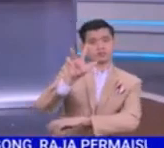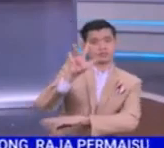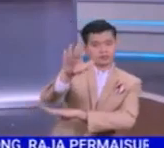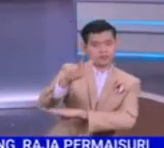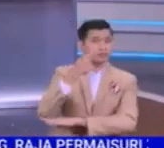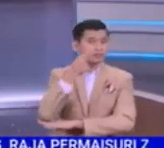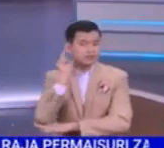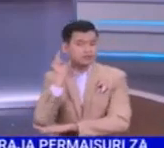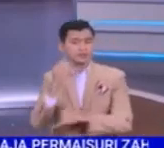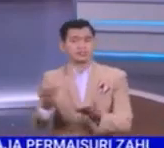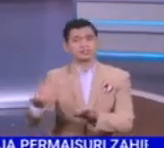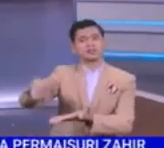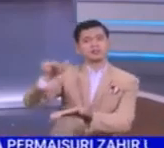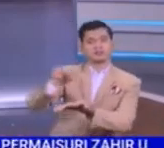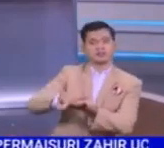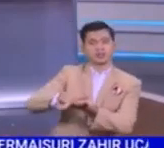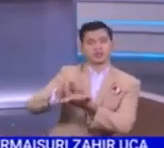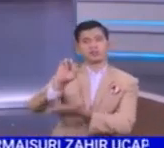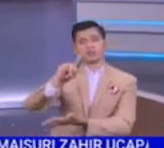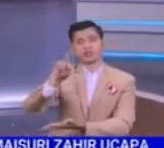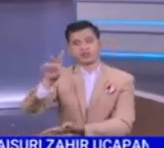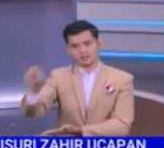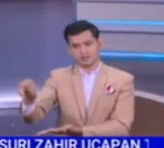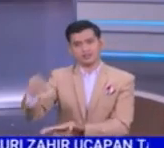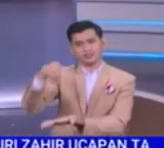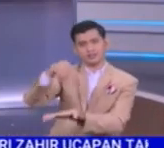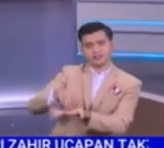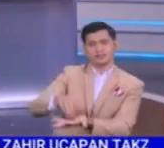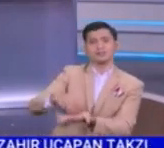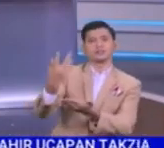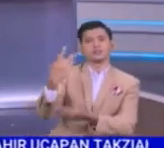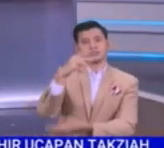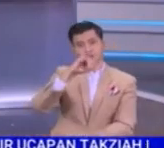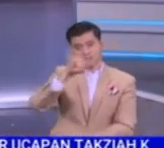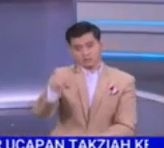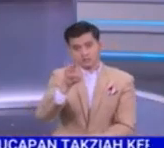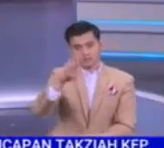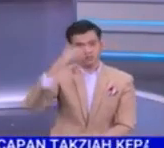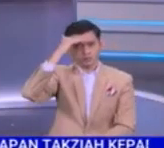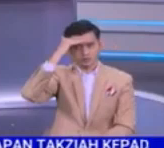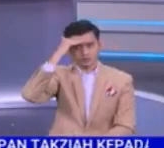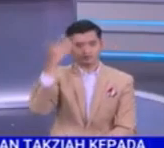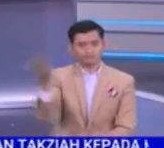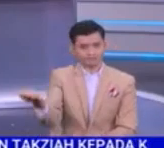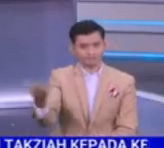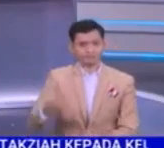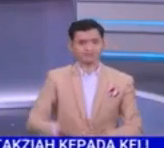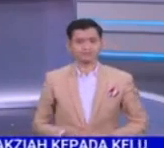Laporan semasa langsung bersama wartawan Erwin Zaid di lokasi. Silakan.